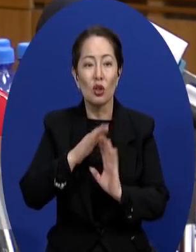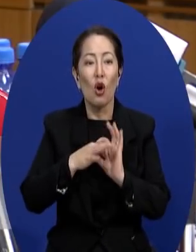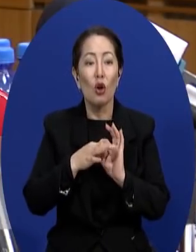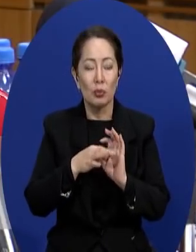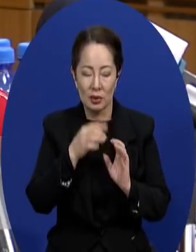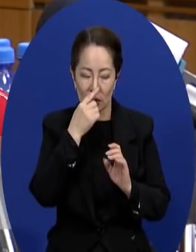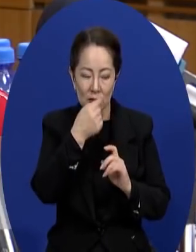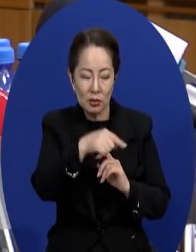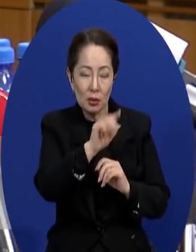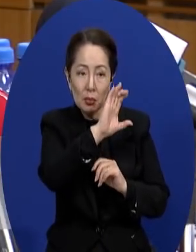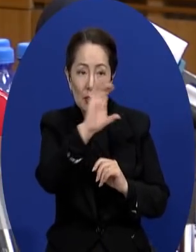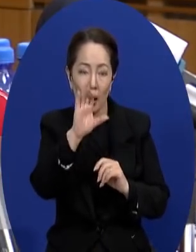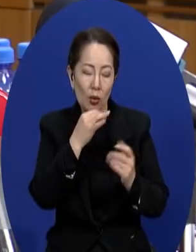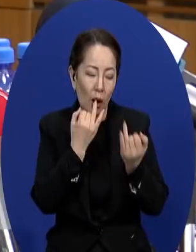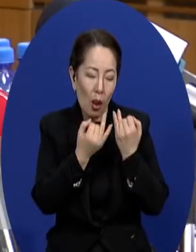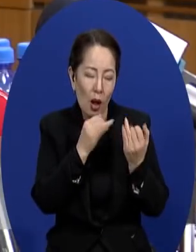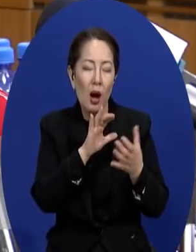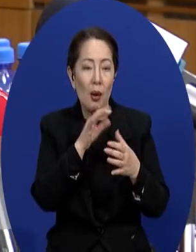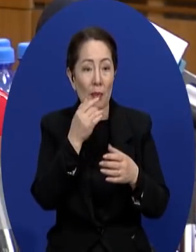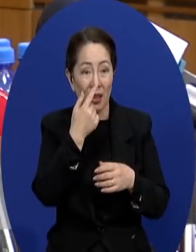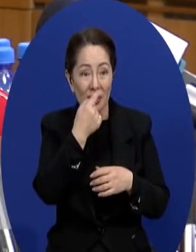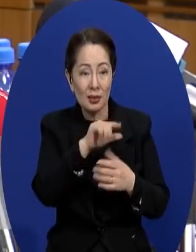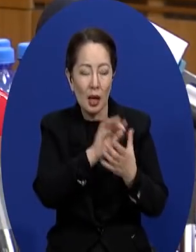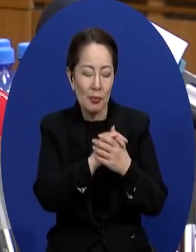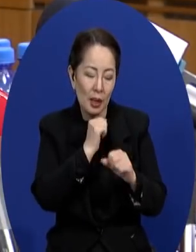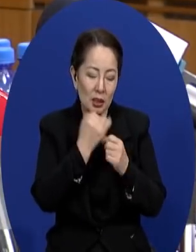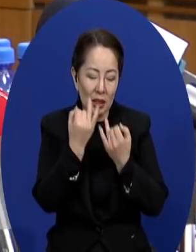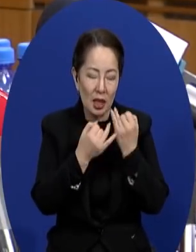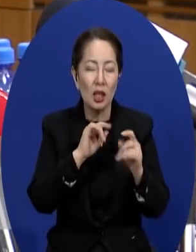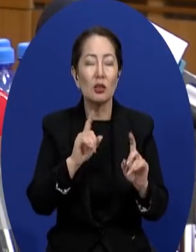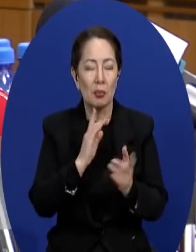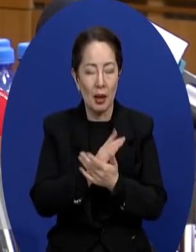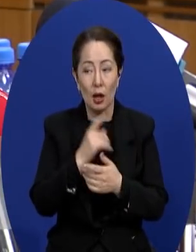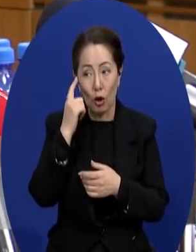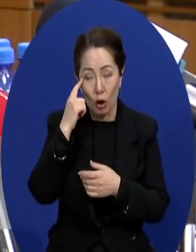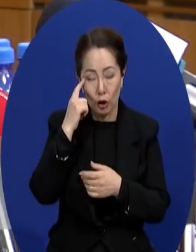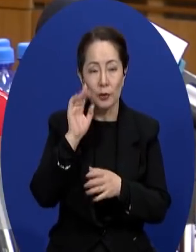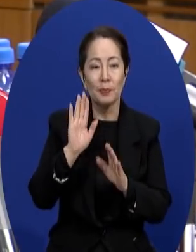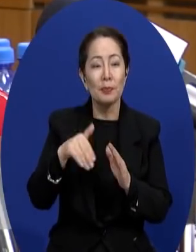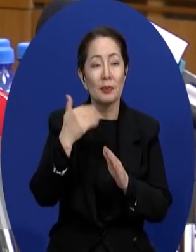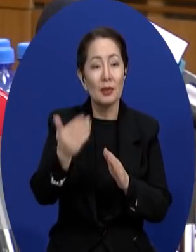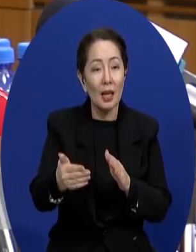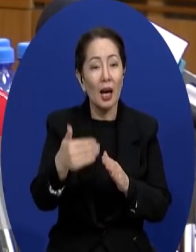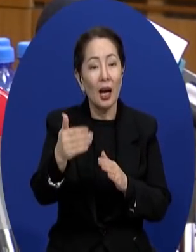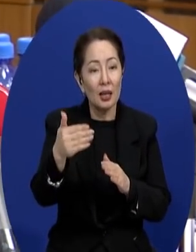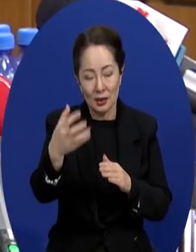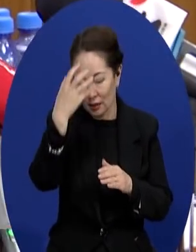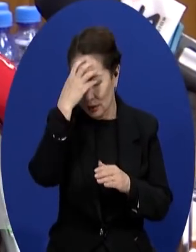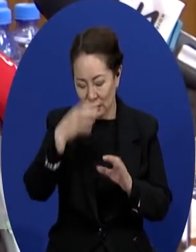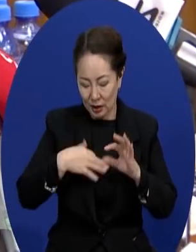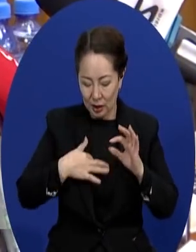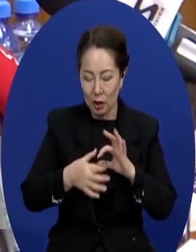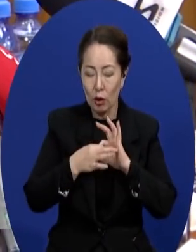бас хамтарч ажиллаж байгаа гэж та бүхэн ойлгороо. Цаашдаа ер нь аль болох л одоо засгийн газар